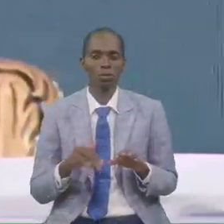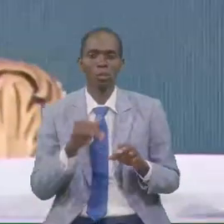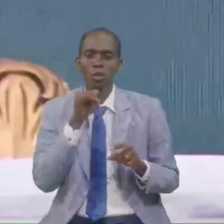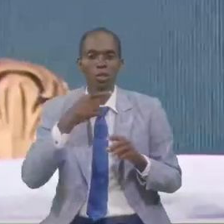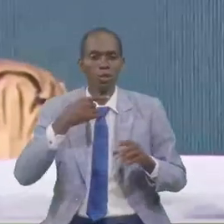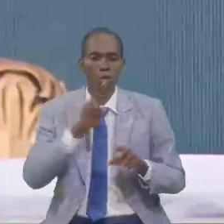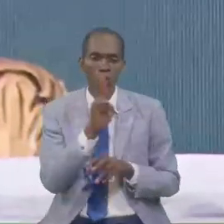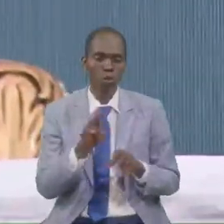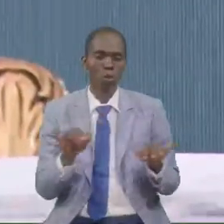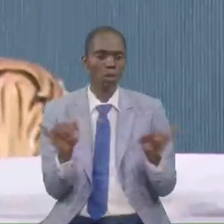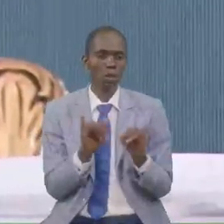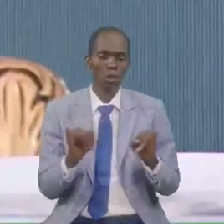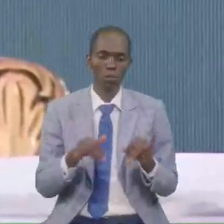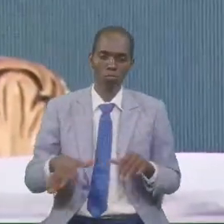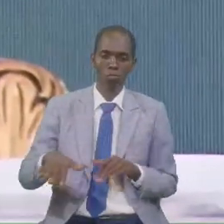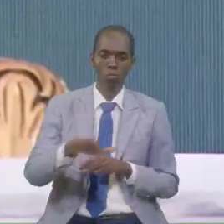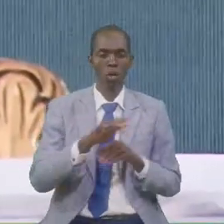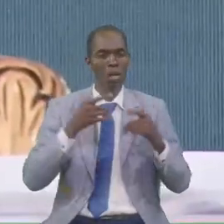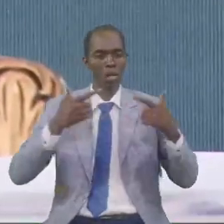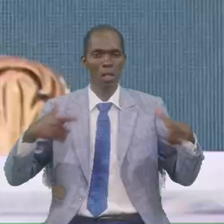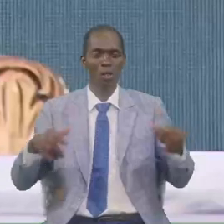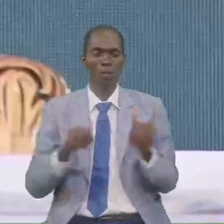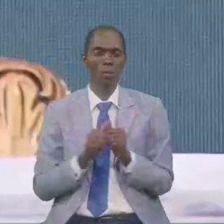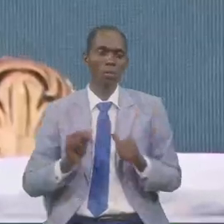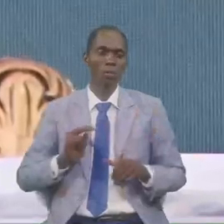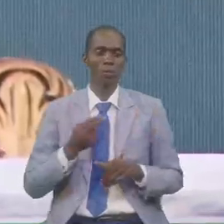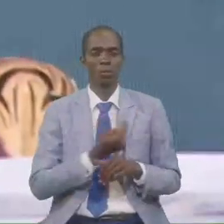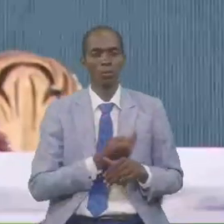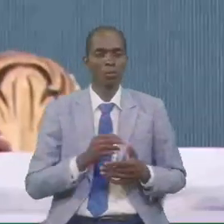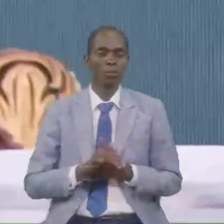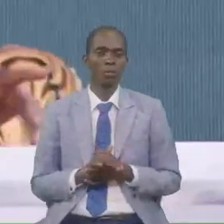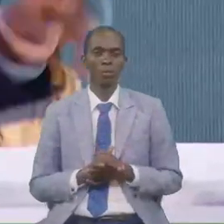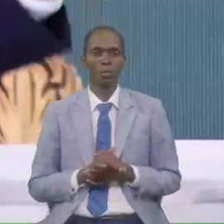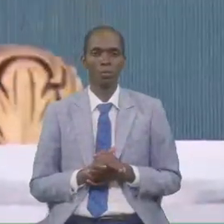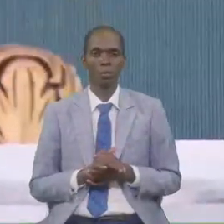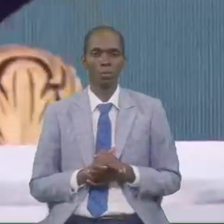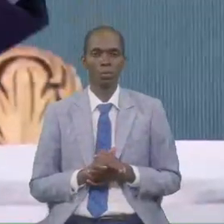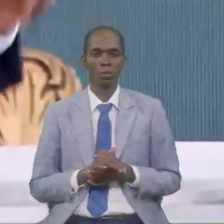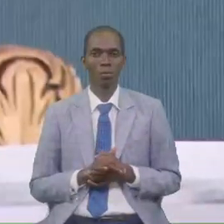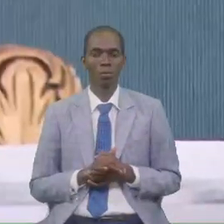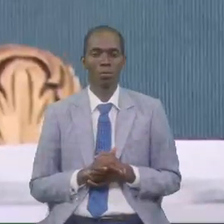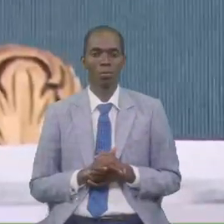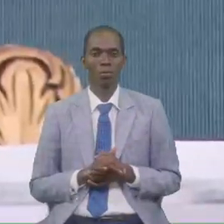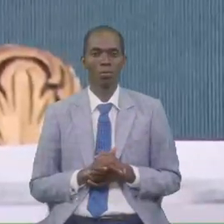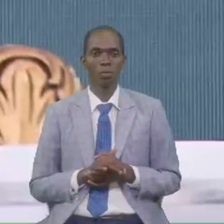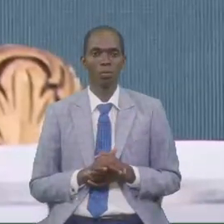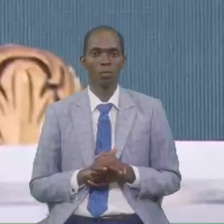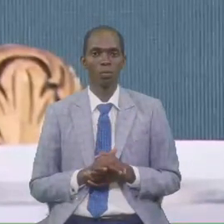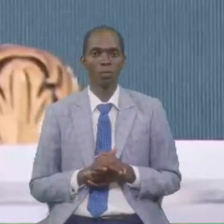La haine contre les autres qui ne leur ressemblent pas et qui ne parlent pas la langue locale.